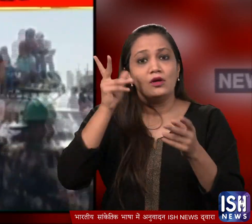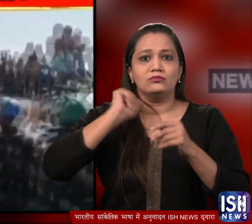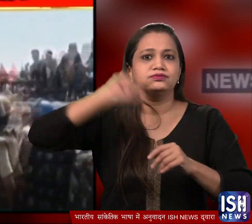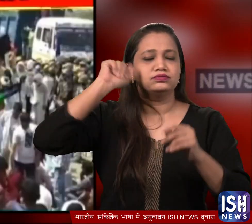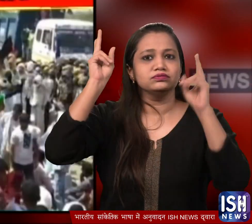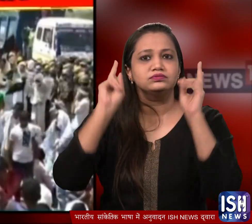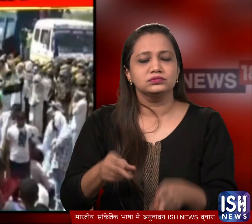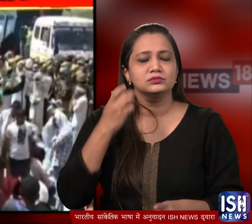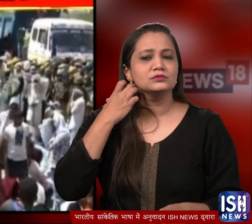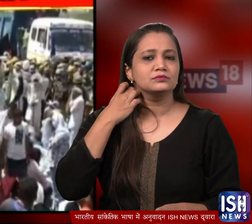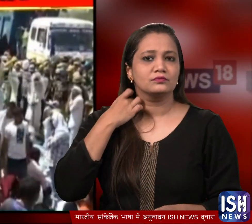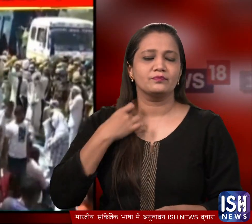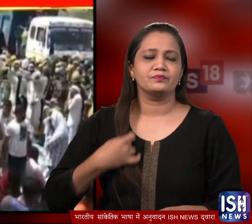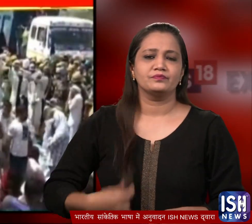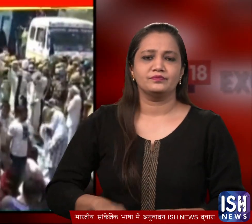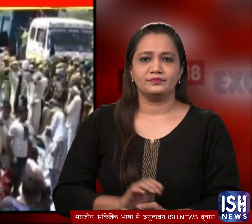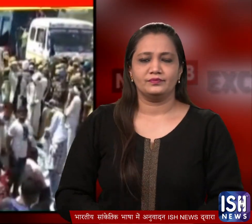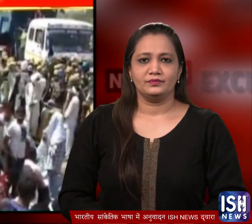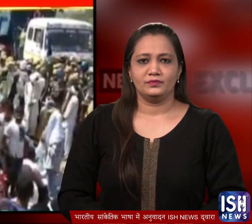प्रदर्शन जारी रखा।